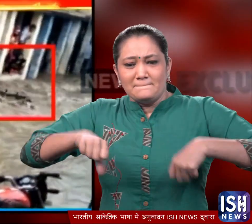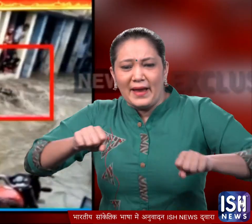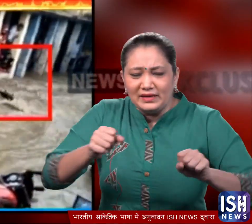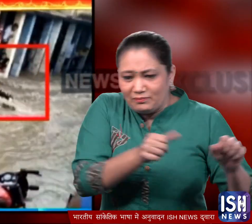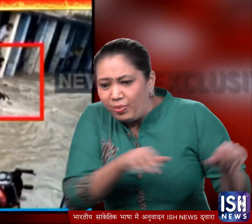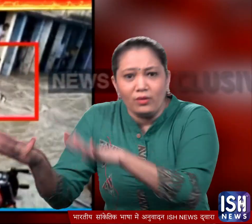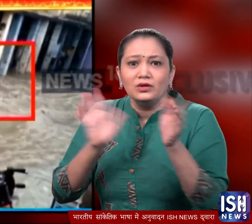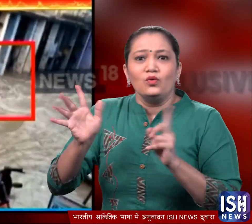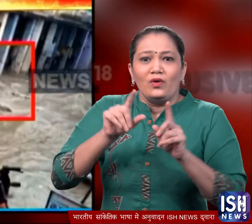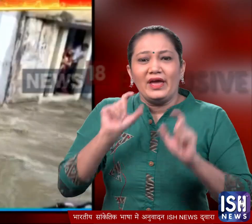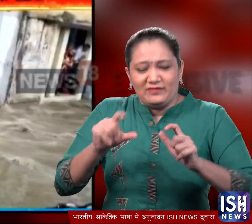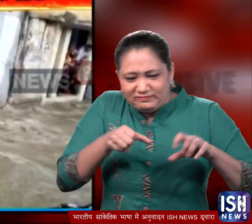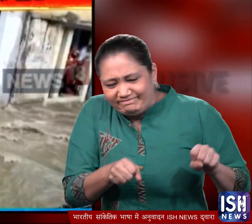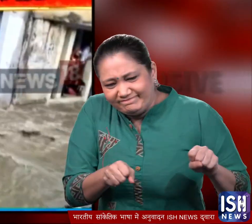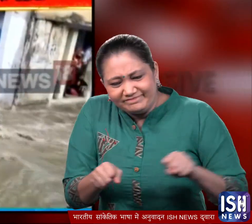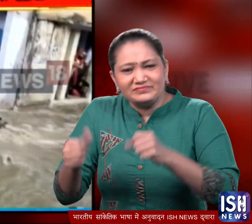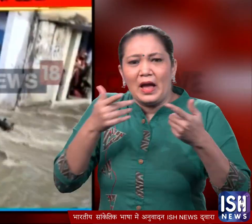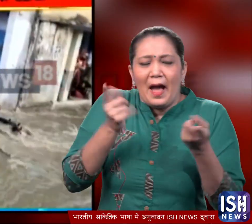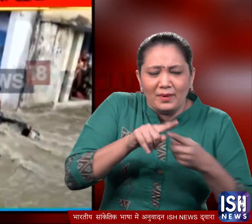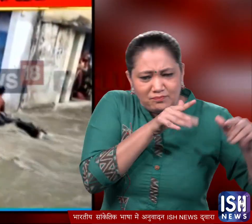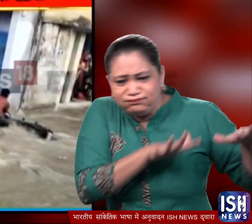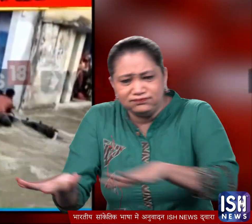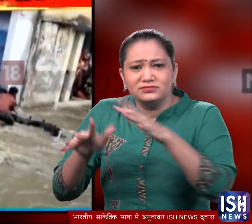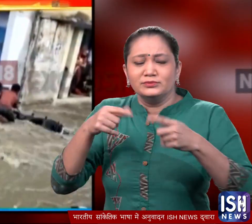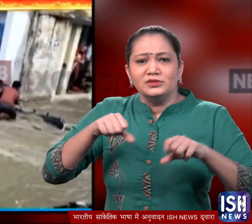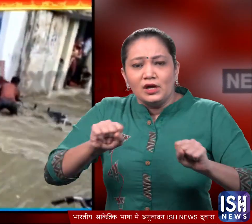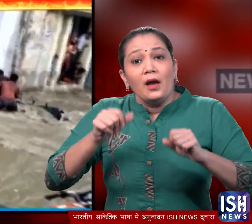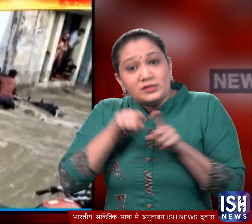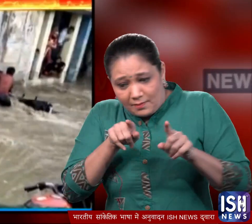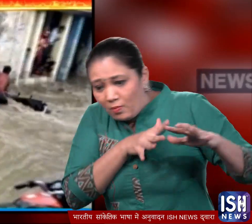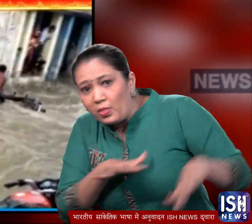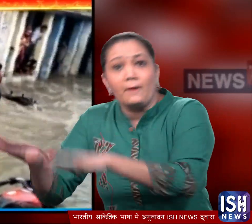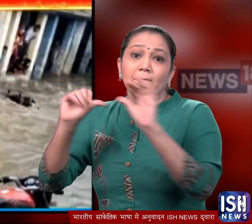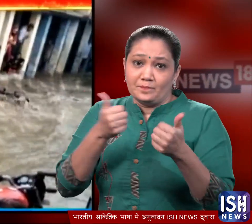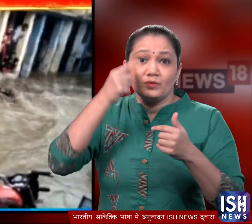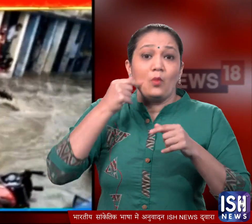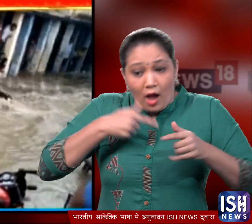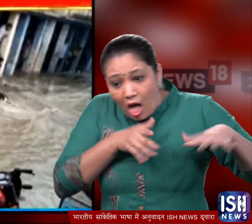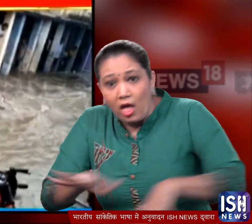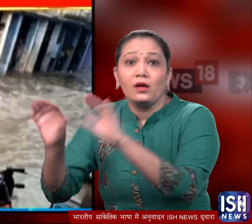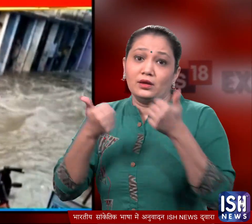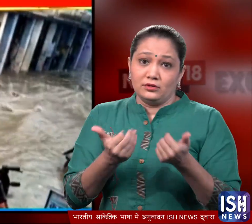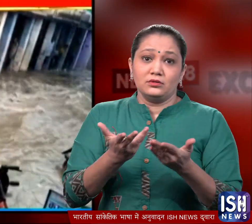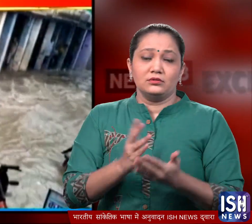को लहरों में बहने से बचाते हुए दिखे। तेज लहरें केवल मोटरसाइकिल को नहीं बल्कि उन्हें भी बहाकर ले जा सकती थी।